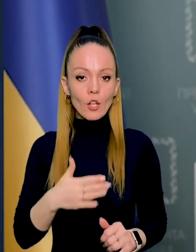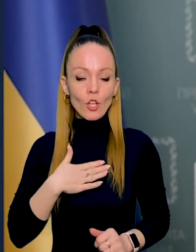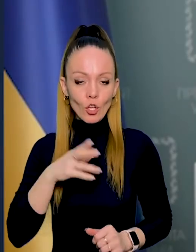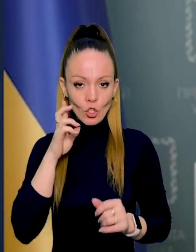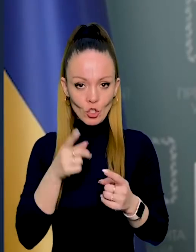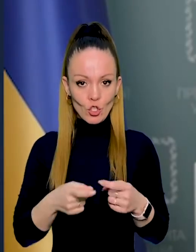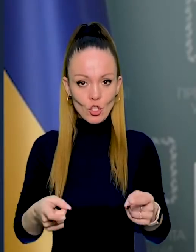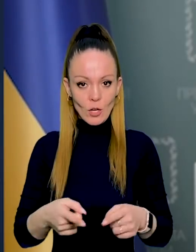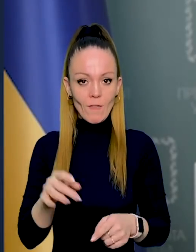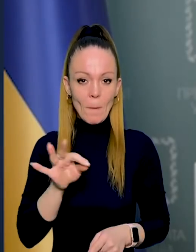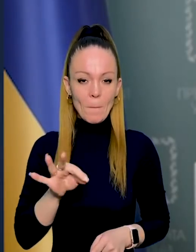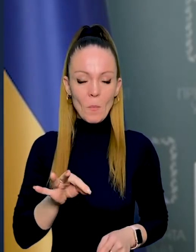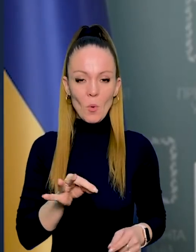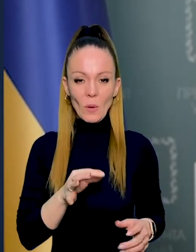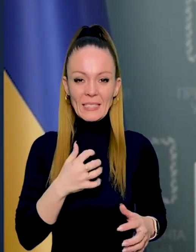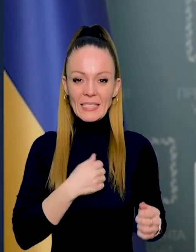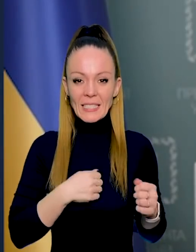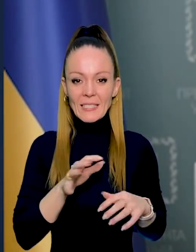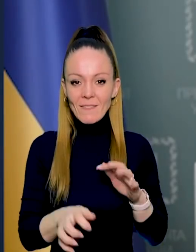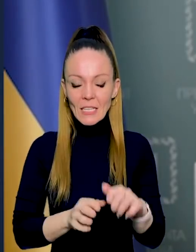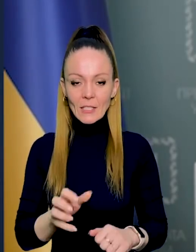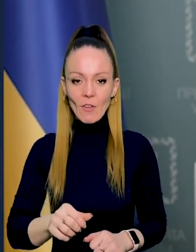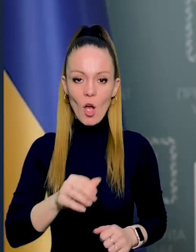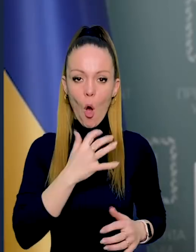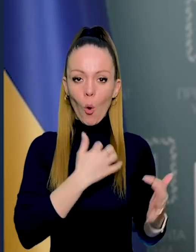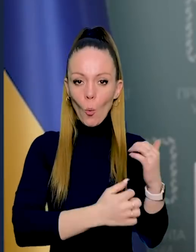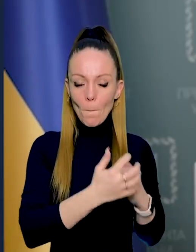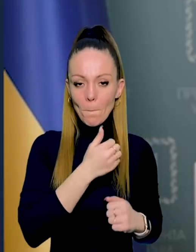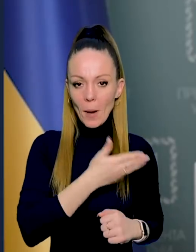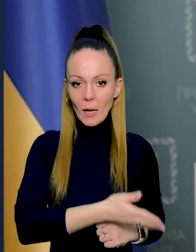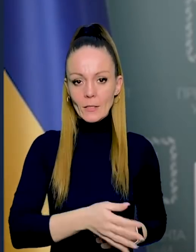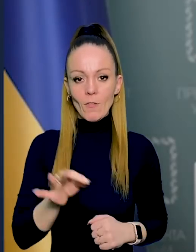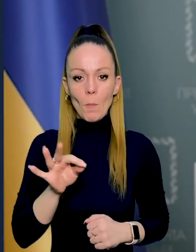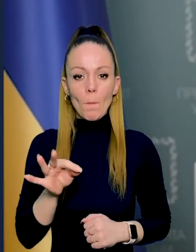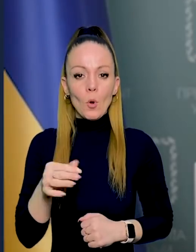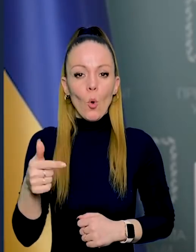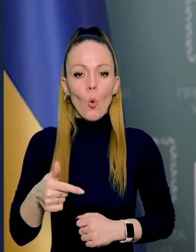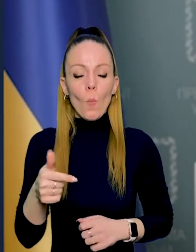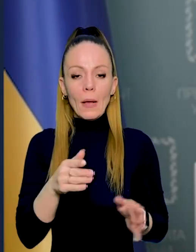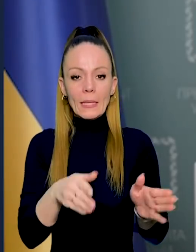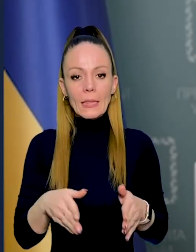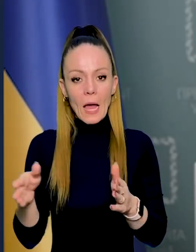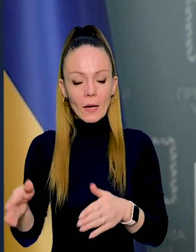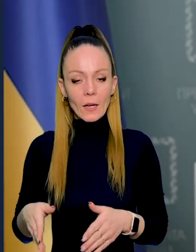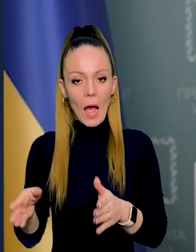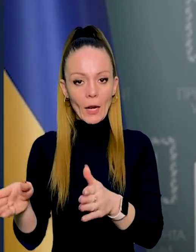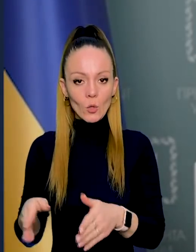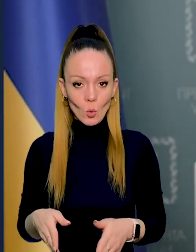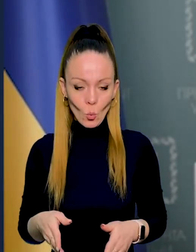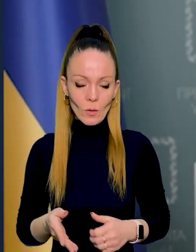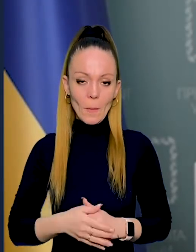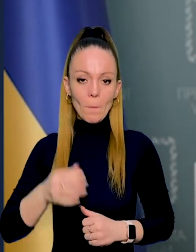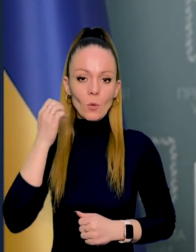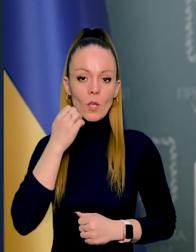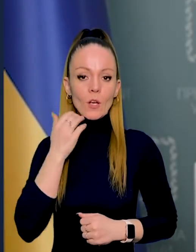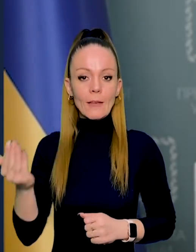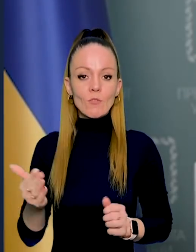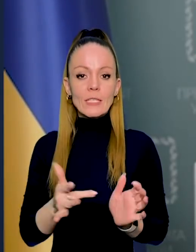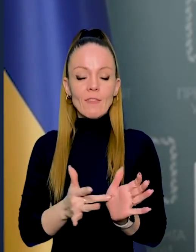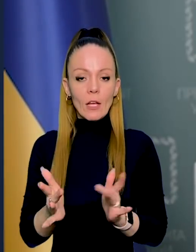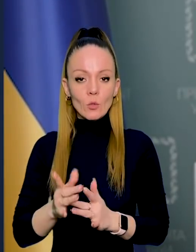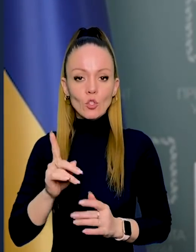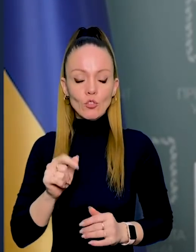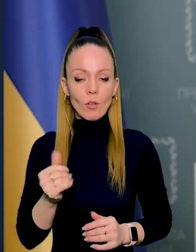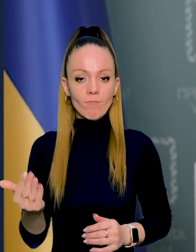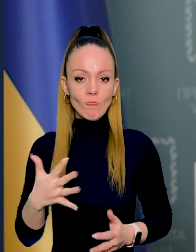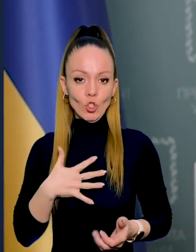держави, про звірства окупантів, про гуманітарні коридори до оточених міст. Подякував його святості